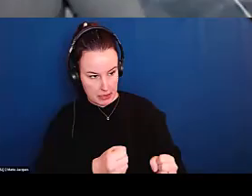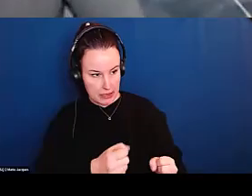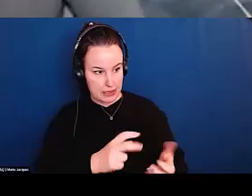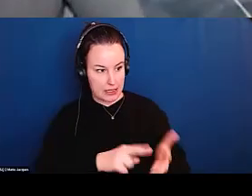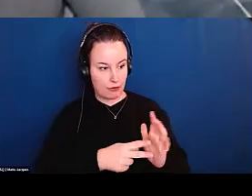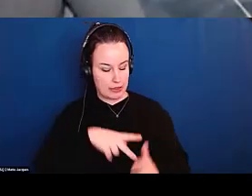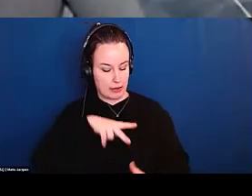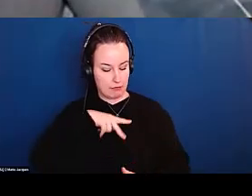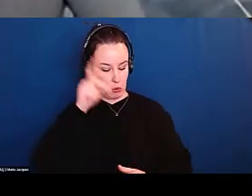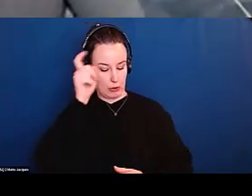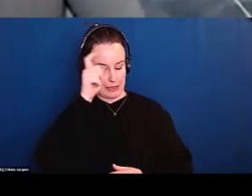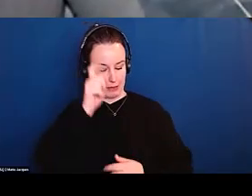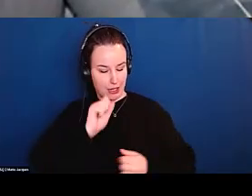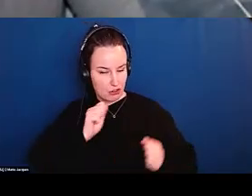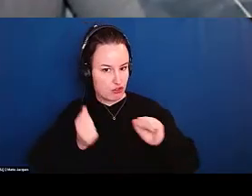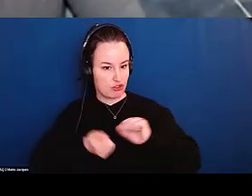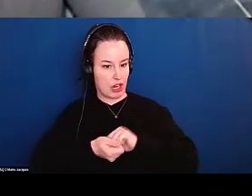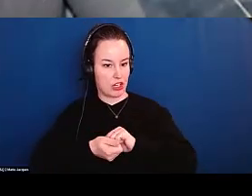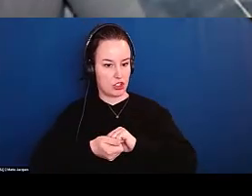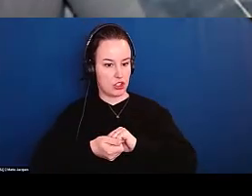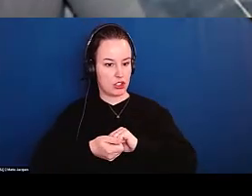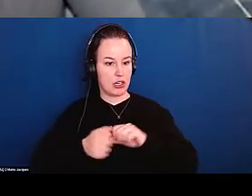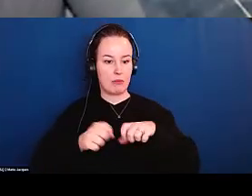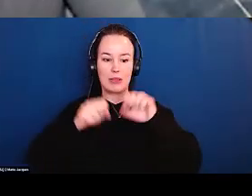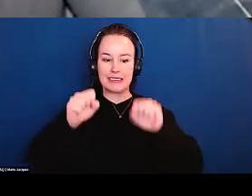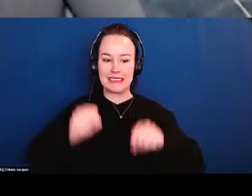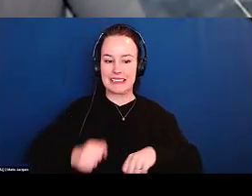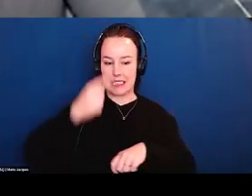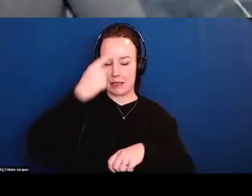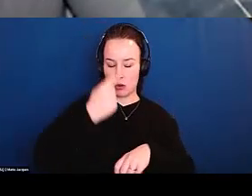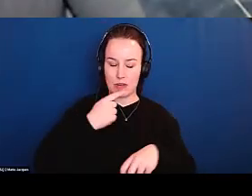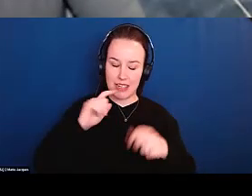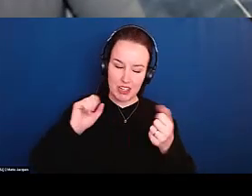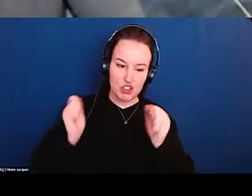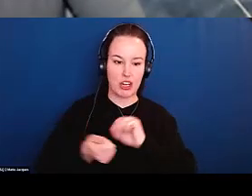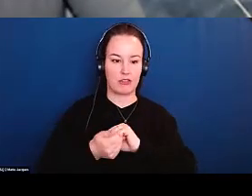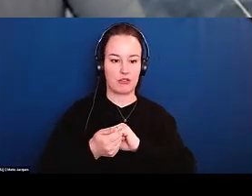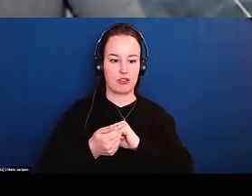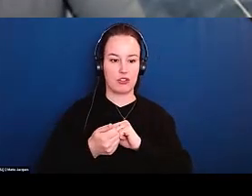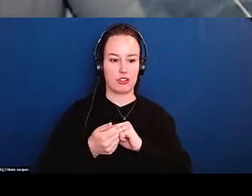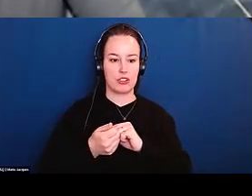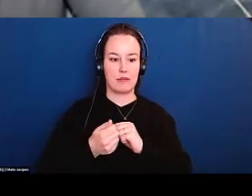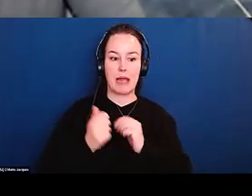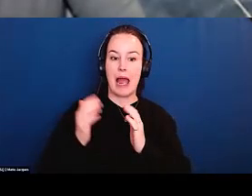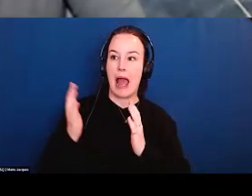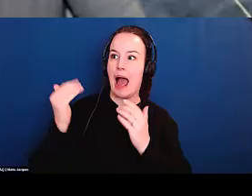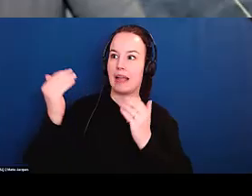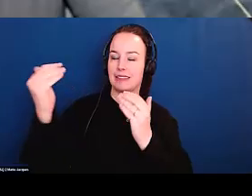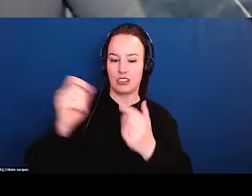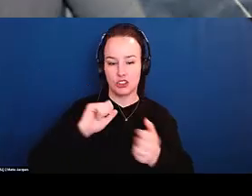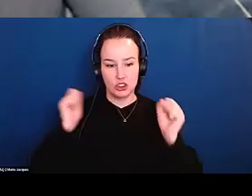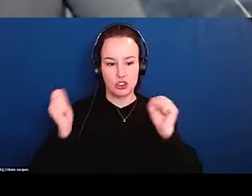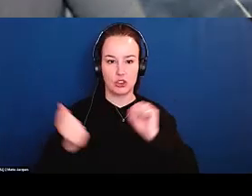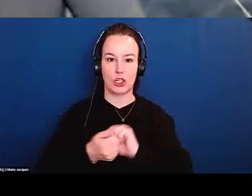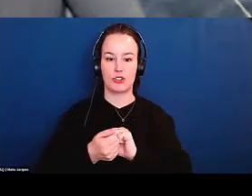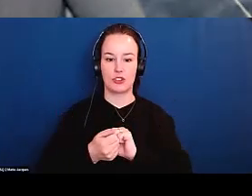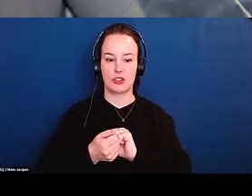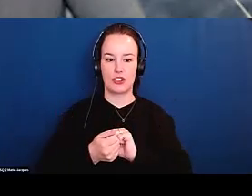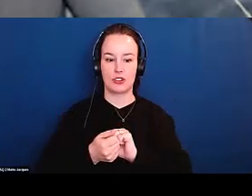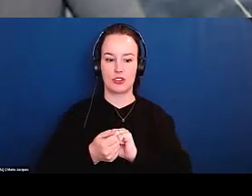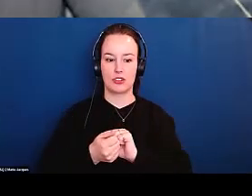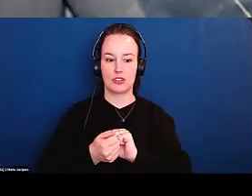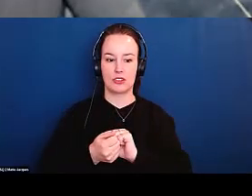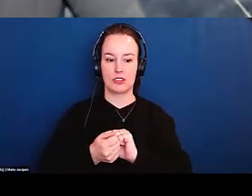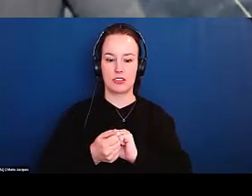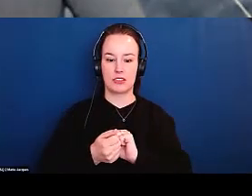que mon expérience, en fait, a changé. Mon système de croyance a changé et mes attentes ont changé. En fait,